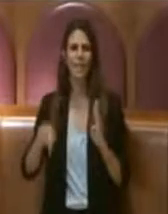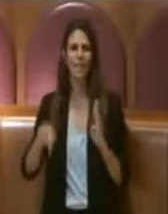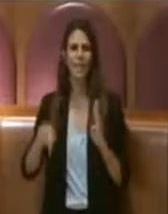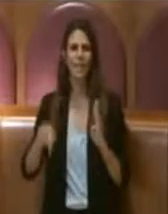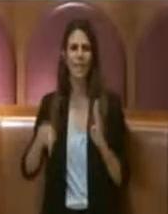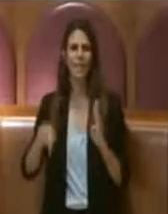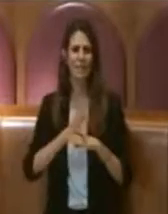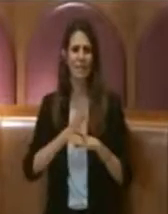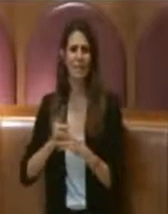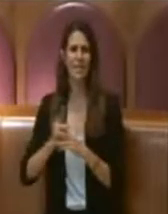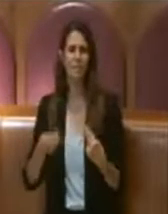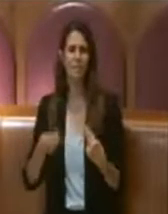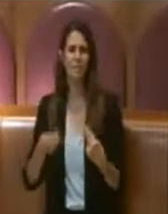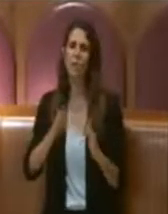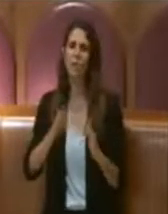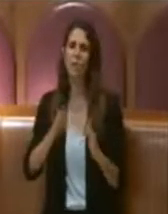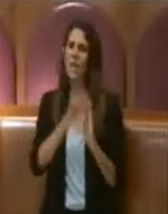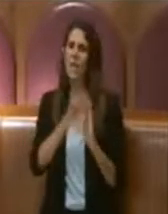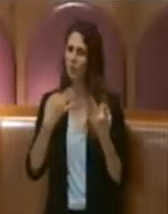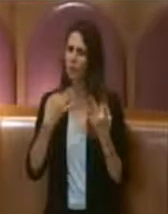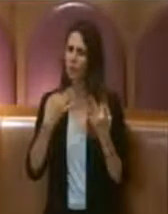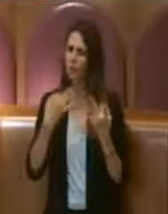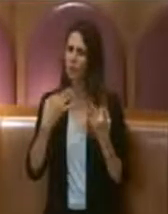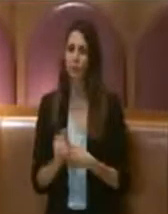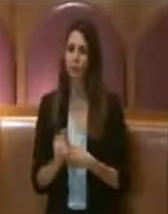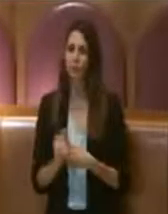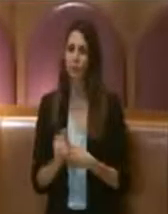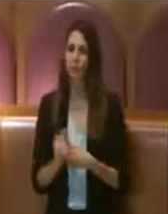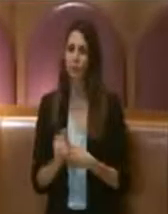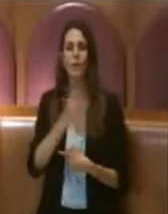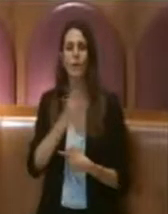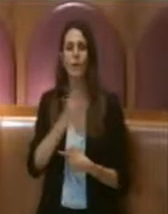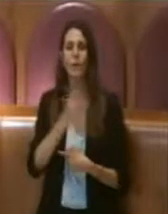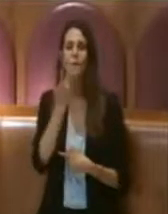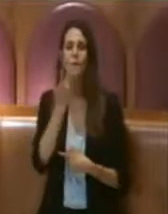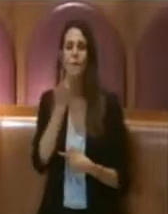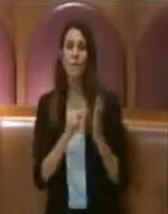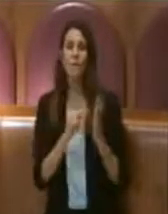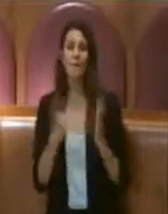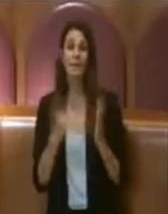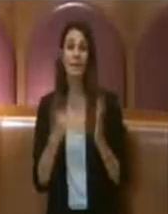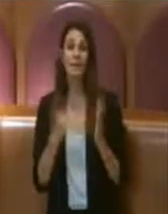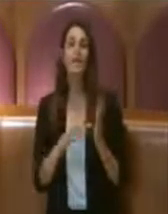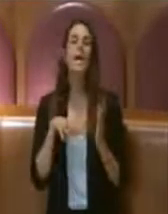andiamo a compensare con questo emendamento la possibilità di utilizzo di tavole e sedie. Grazie.